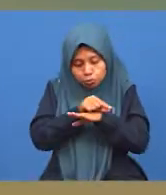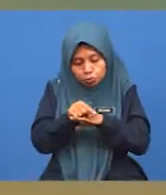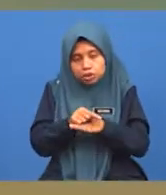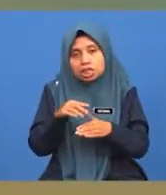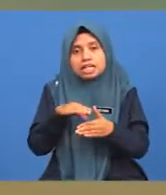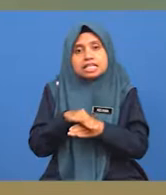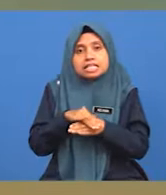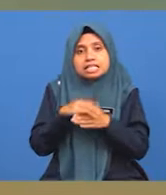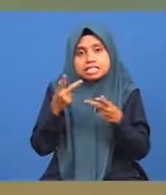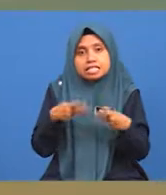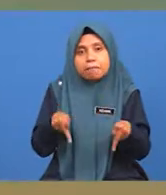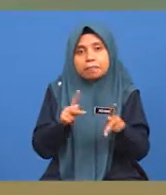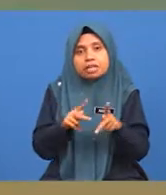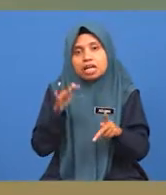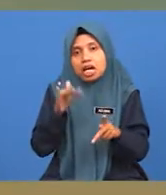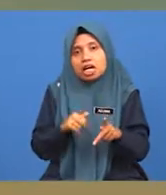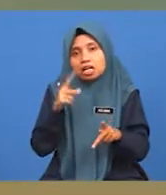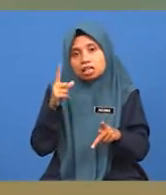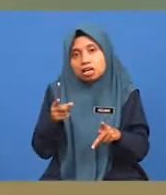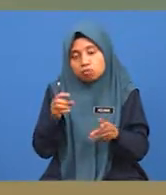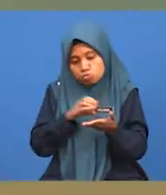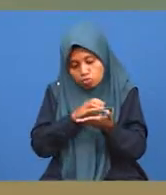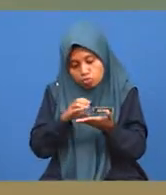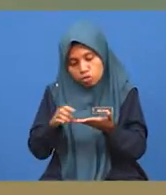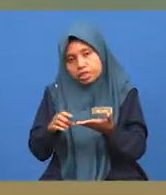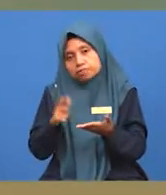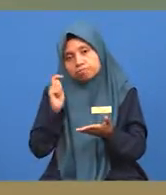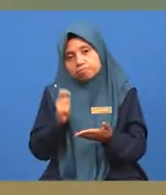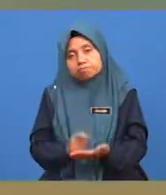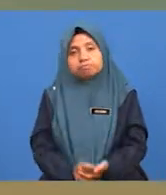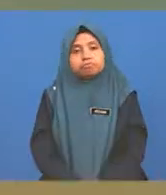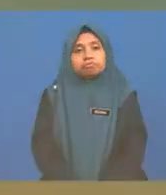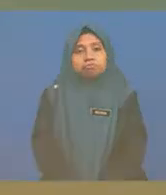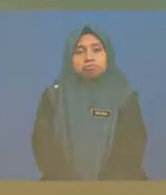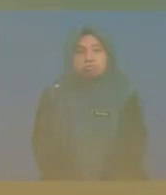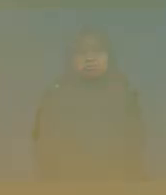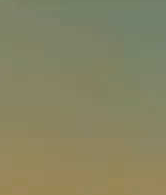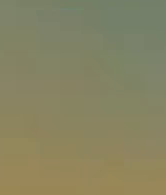Gunakan isi-isi penting yang kamu catatkan tadi.